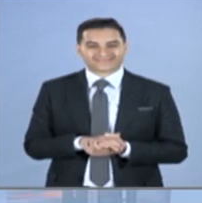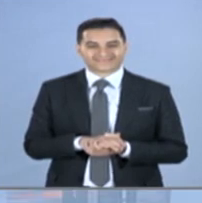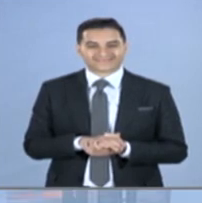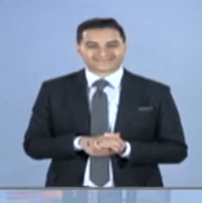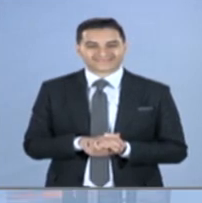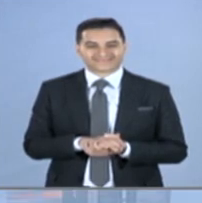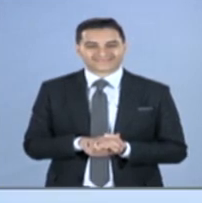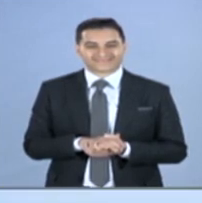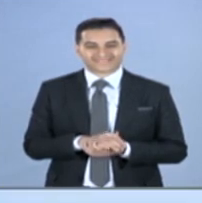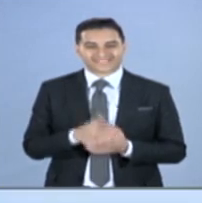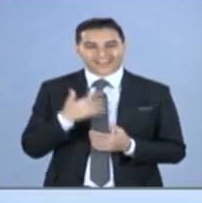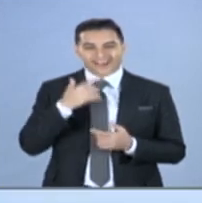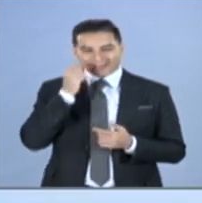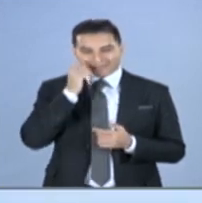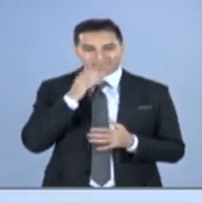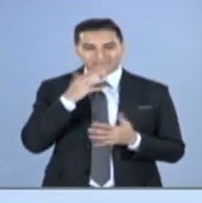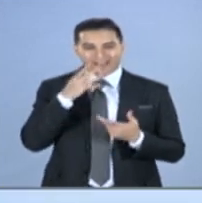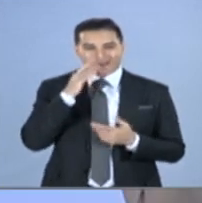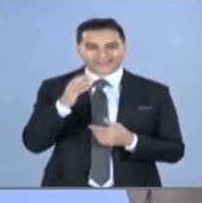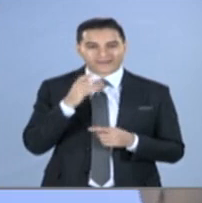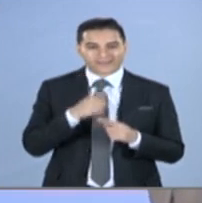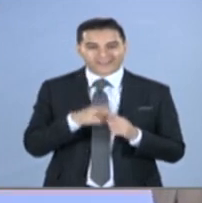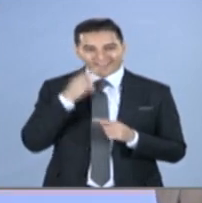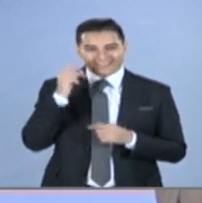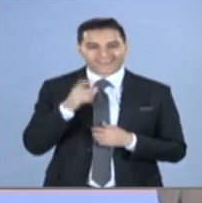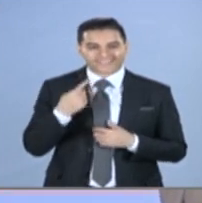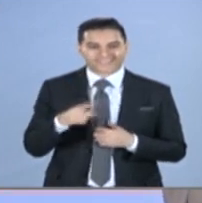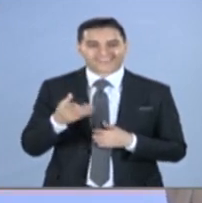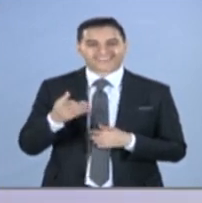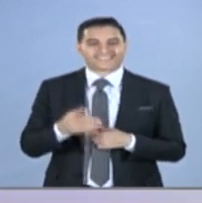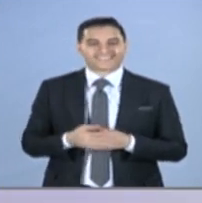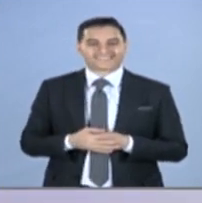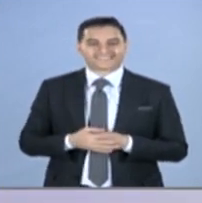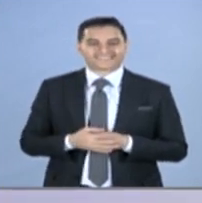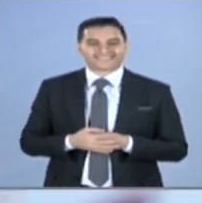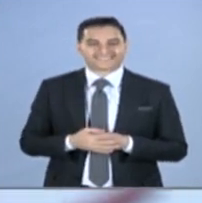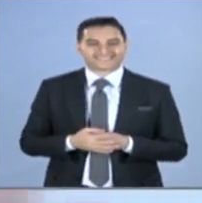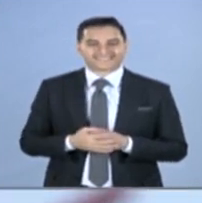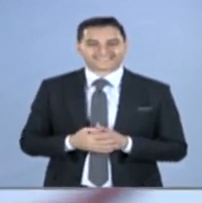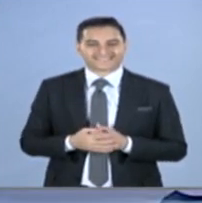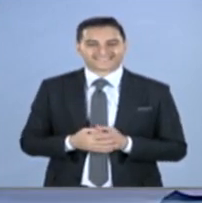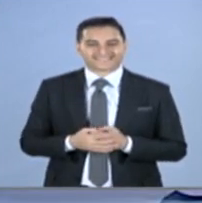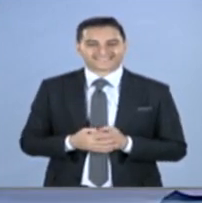مش أنت اللي كنت هتتصدمي، ده اللي كنت هتصدم. أيوة هي إيطاليا فعلا.